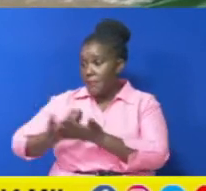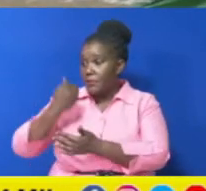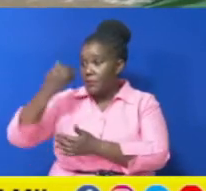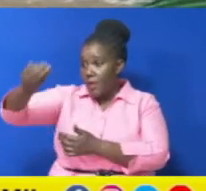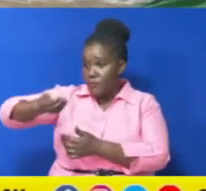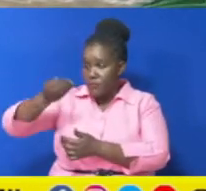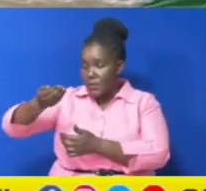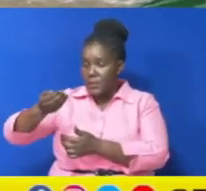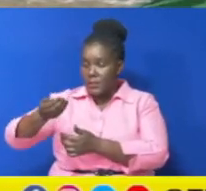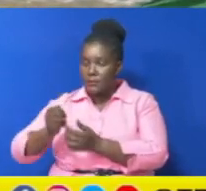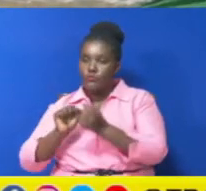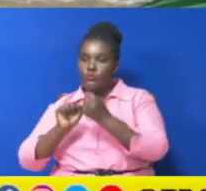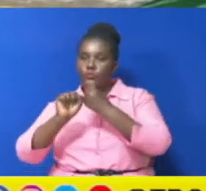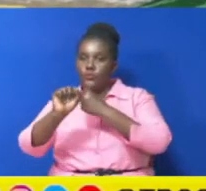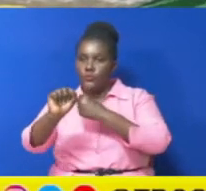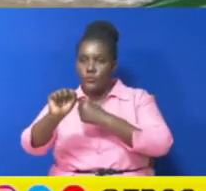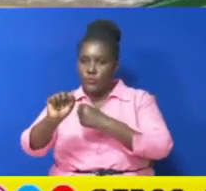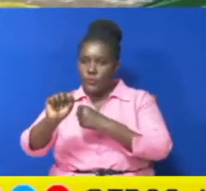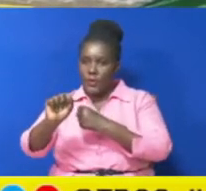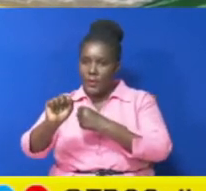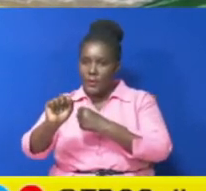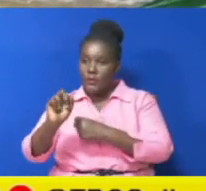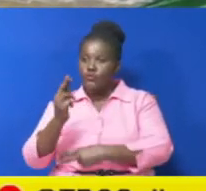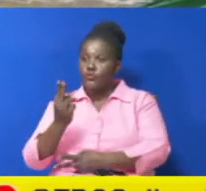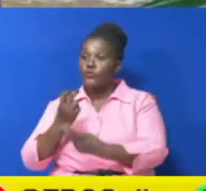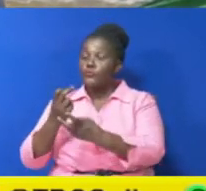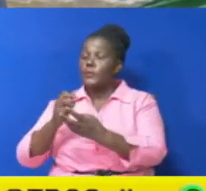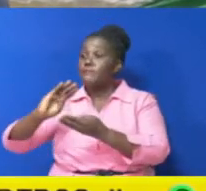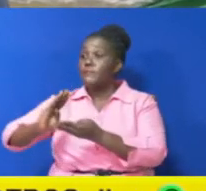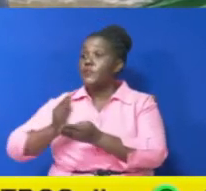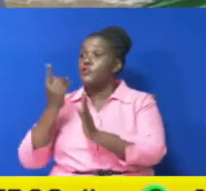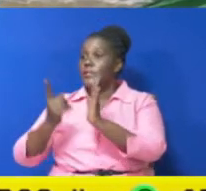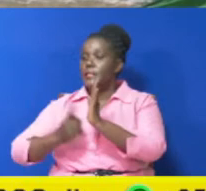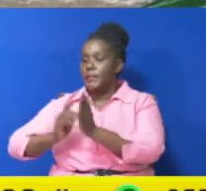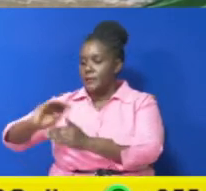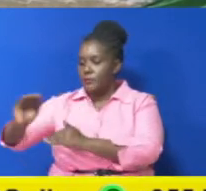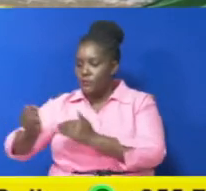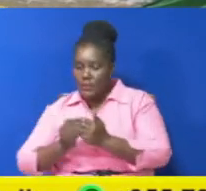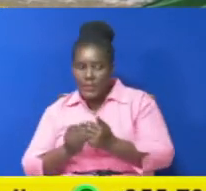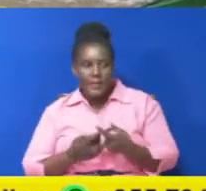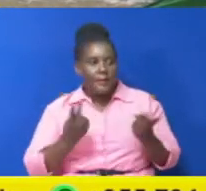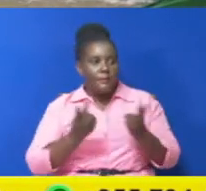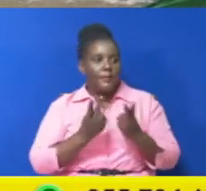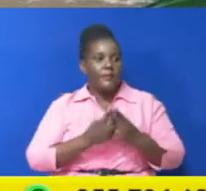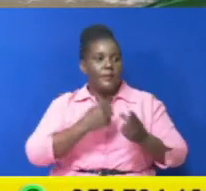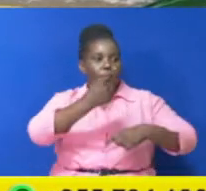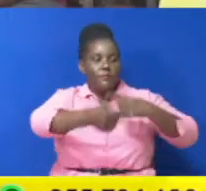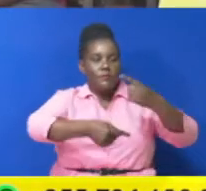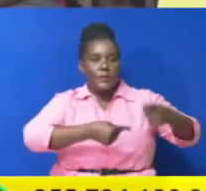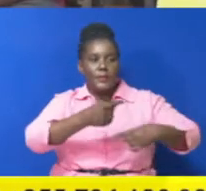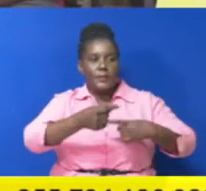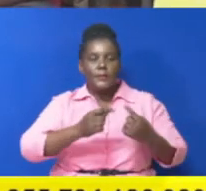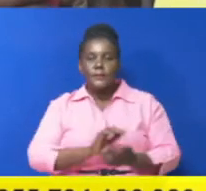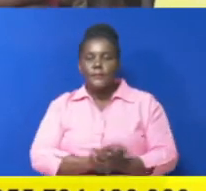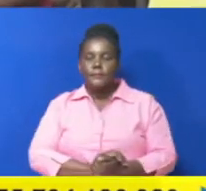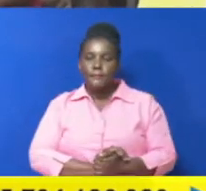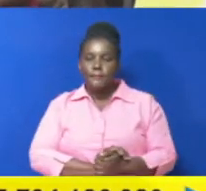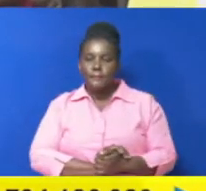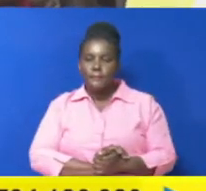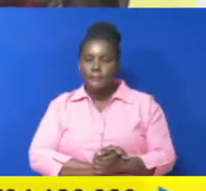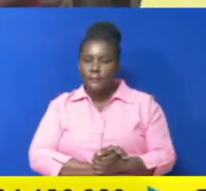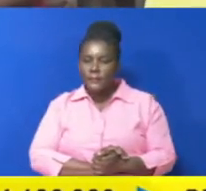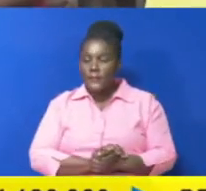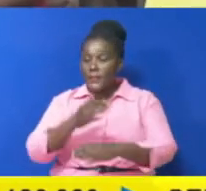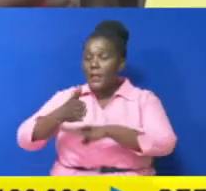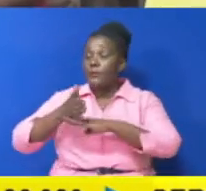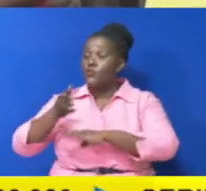mwezi tuyazuie mpaka bilioni 6 zirudi. Alafu muendelee kupokea pesa. Kampuni ya umeme